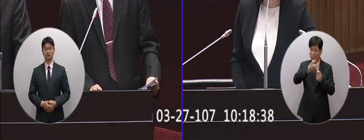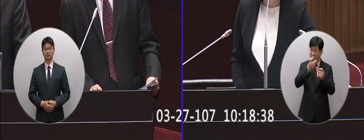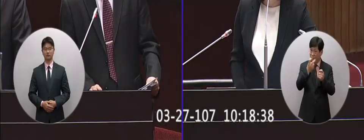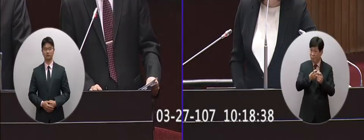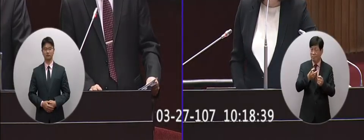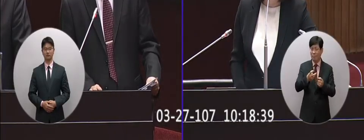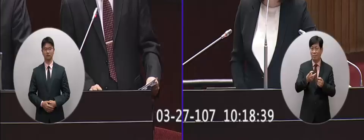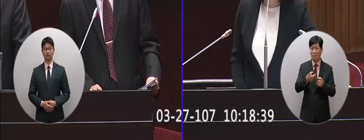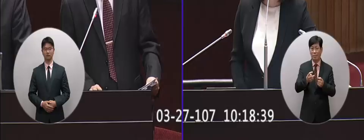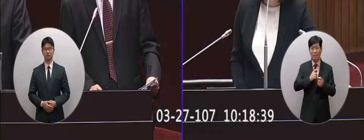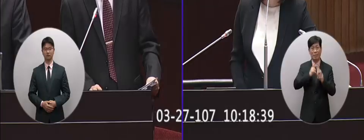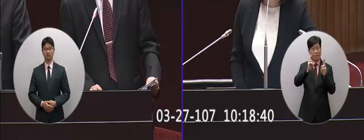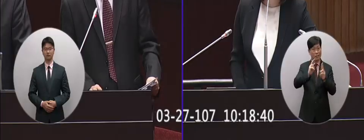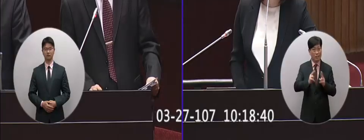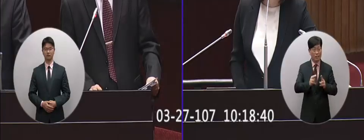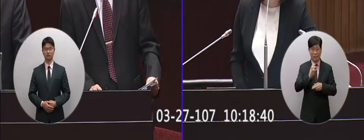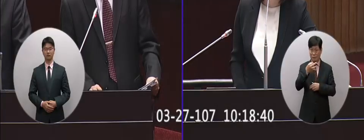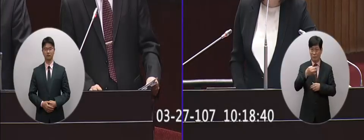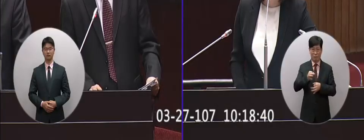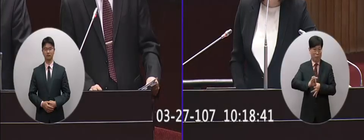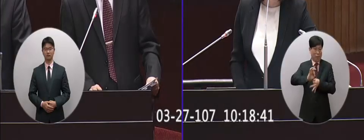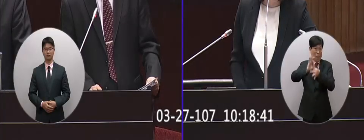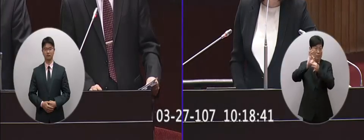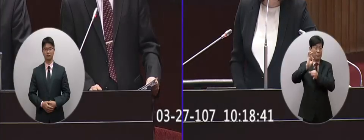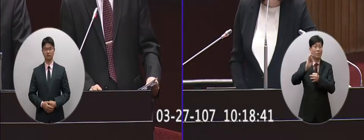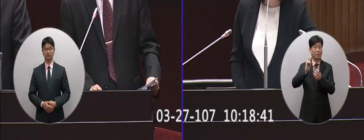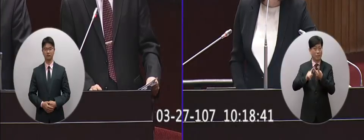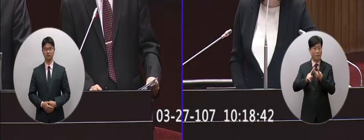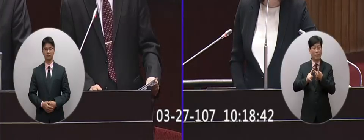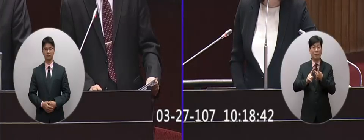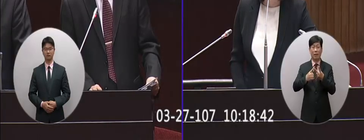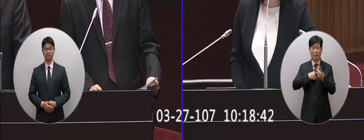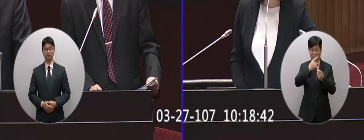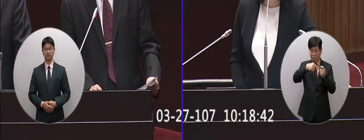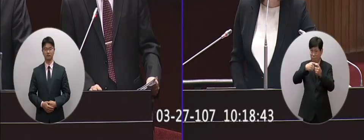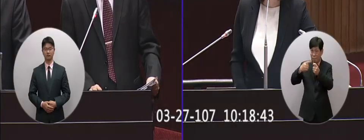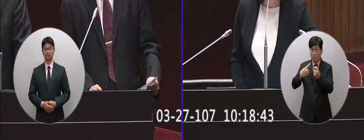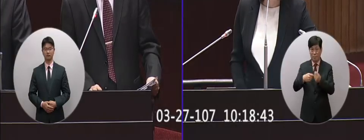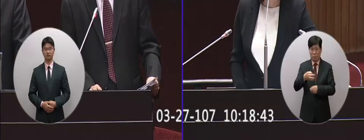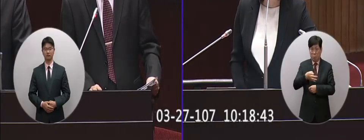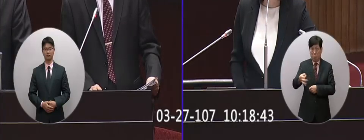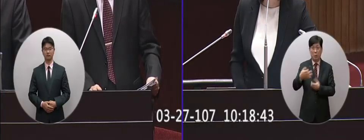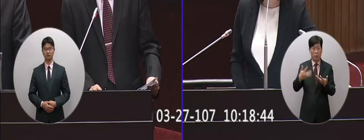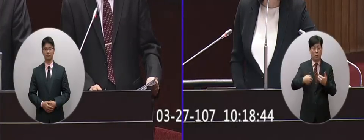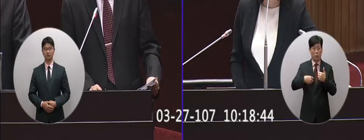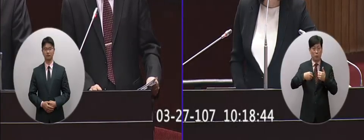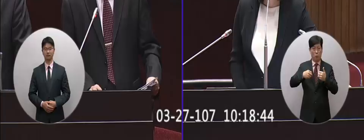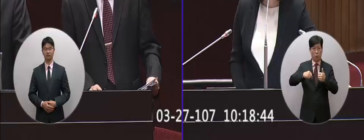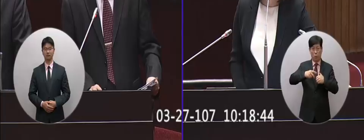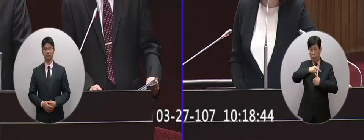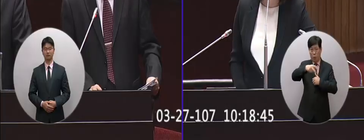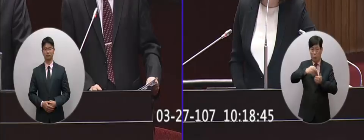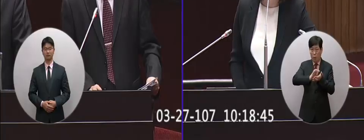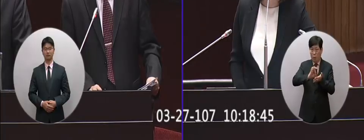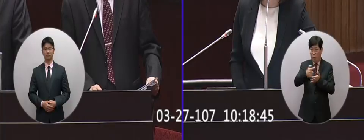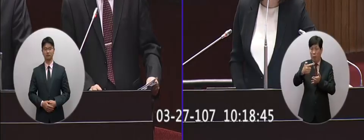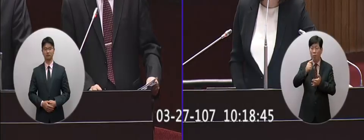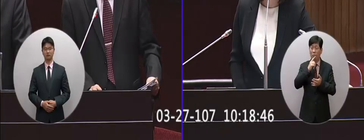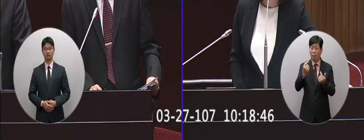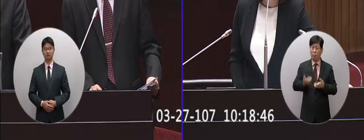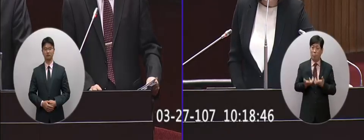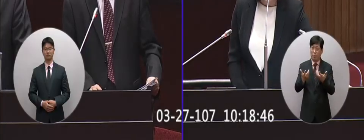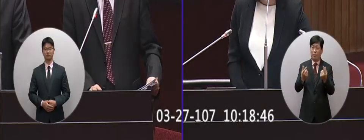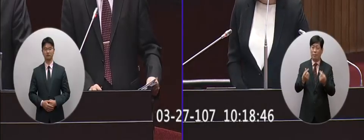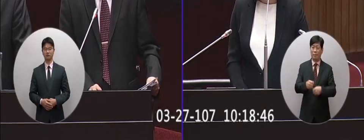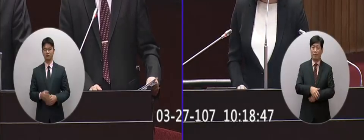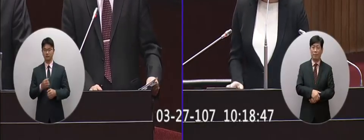20年，我们的电费负担非常高昂以外，我们每年还要负担很多的维修成本，这不是朝贡是什么？ 这